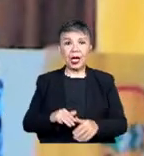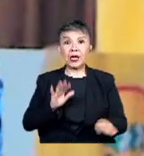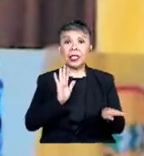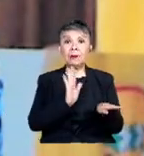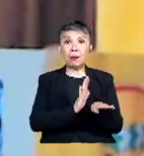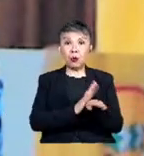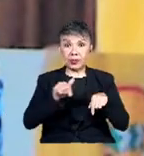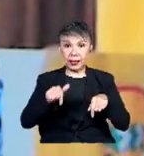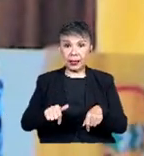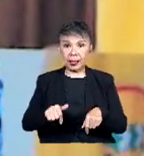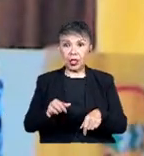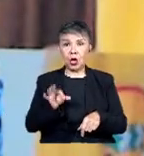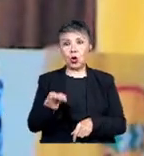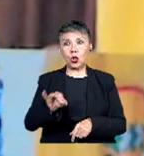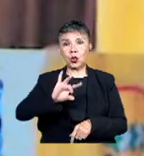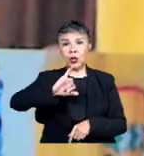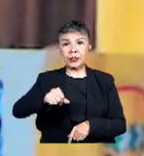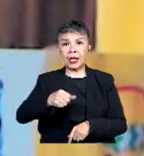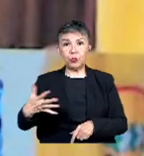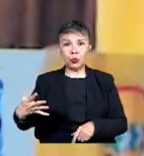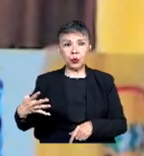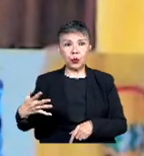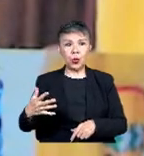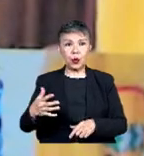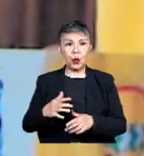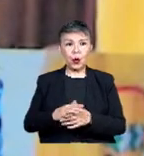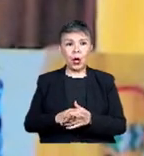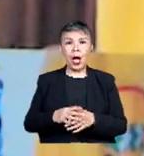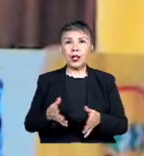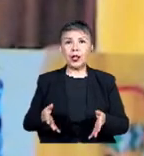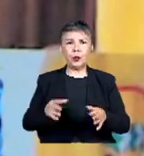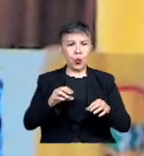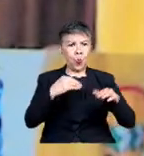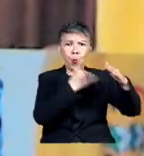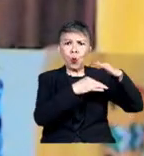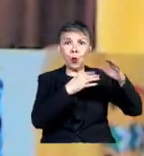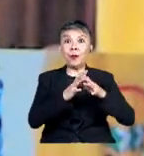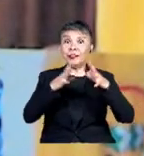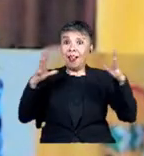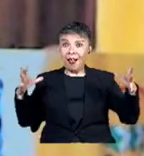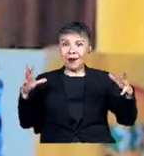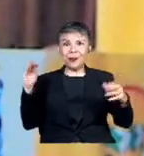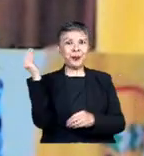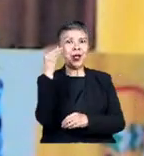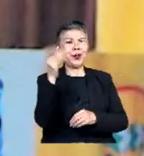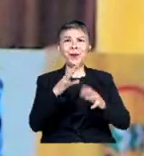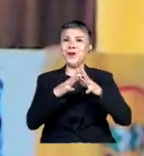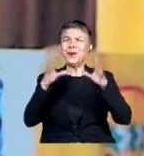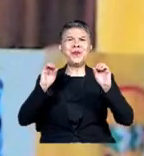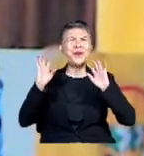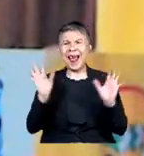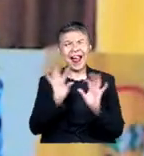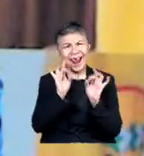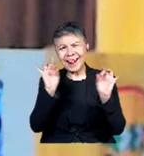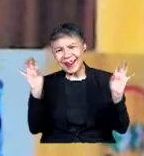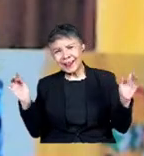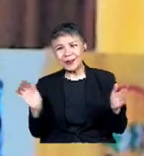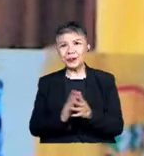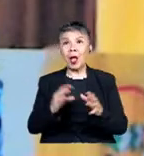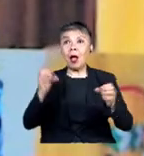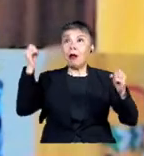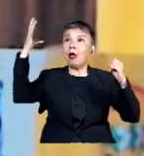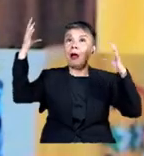Papua ini, di Kota Jayapura ada mall-mall besar seperti di Jakarta. Di Kota Jayapura ini